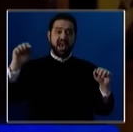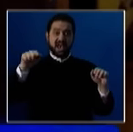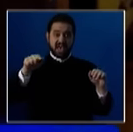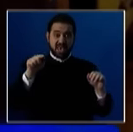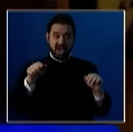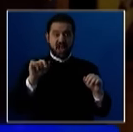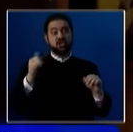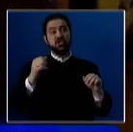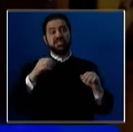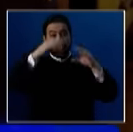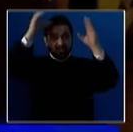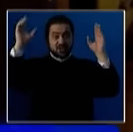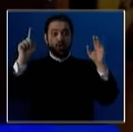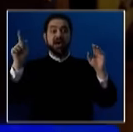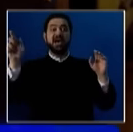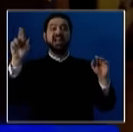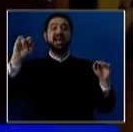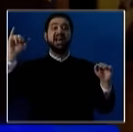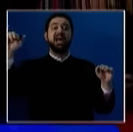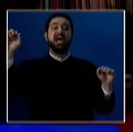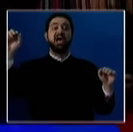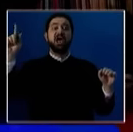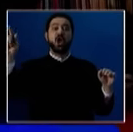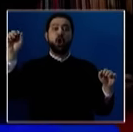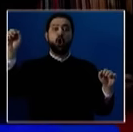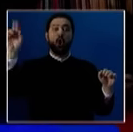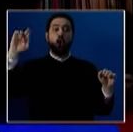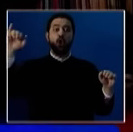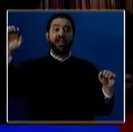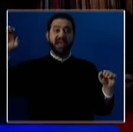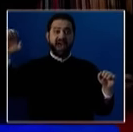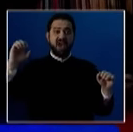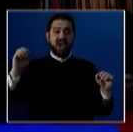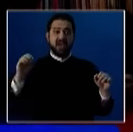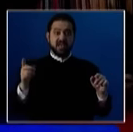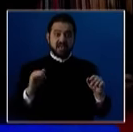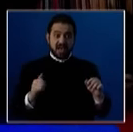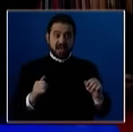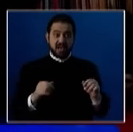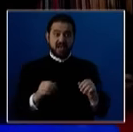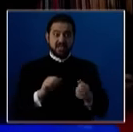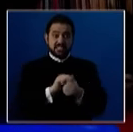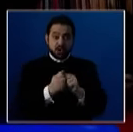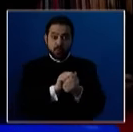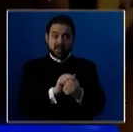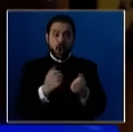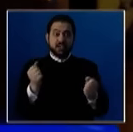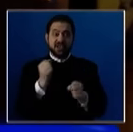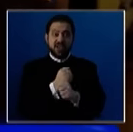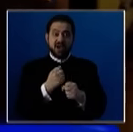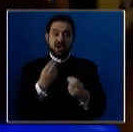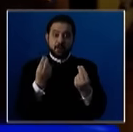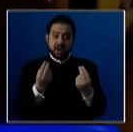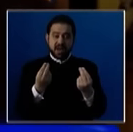viețile lor, acea invidie bună, duhovnicească, cum vedea unul la celălalt o virtute, imediat căuta